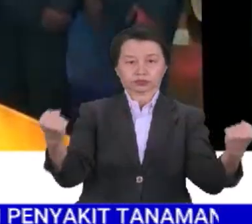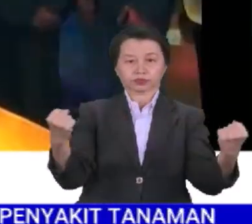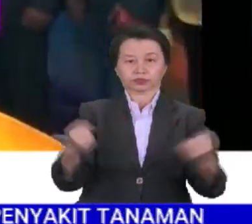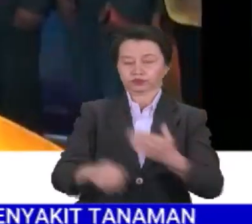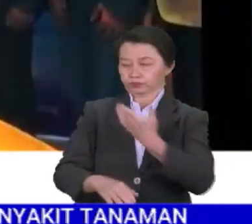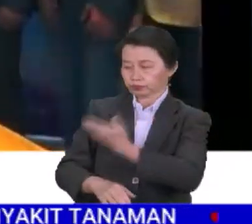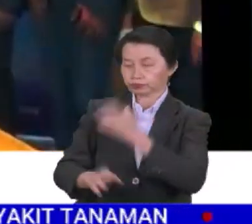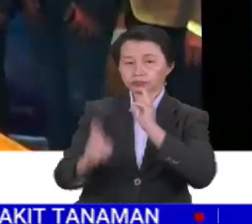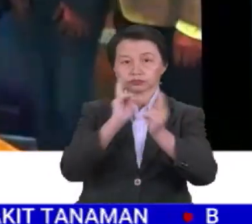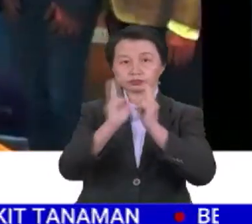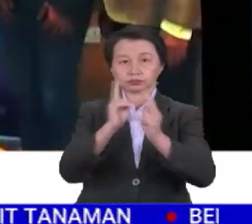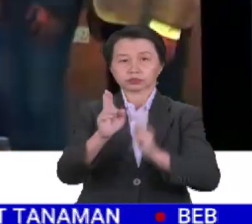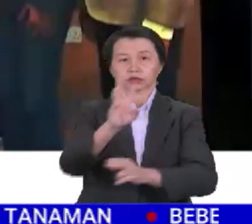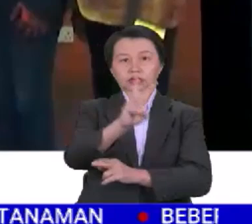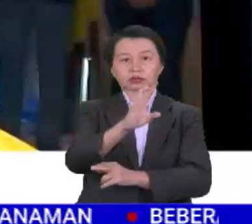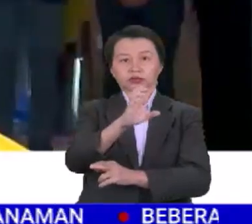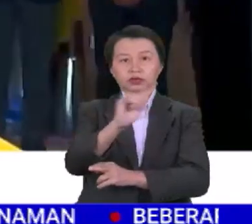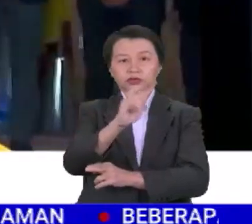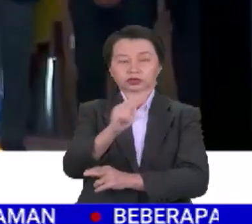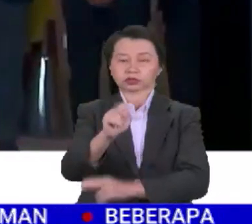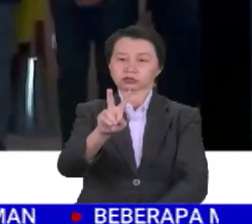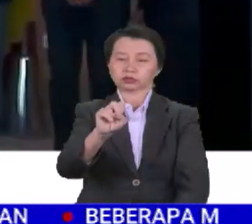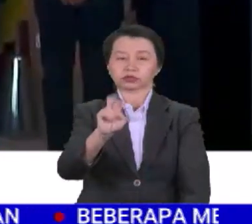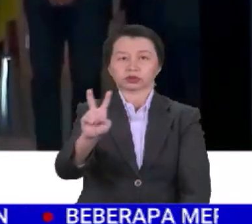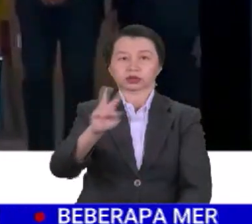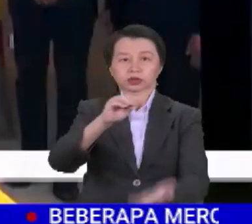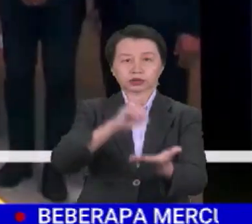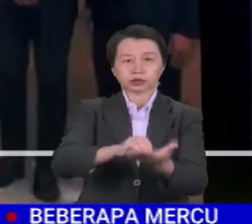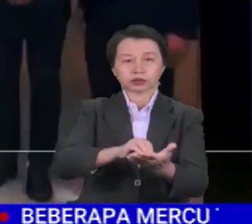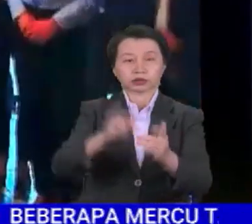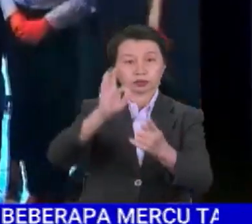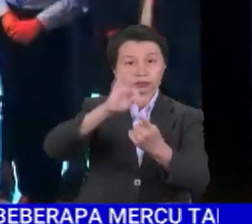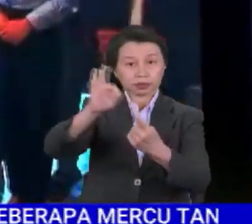Beliau berucap pada pelancaran WCIT 2022 di Bayan